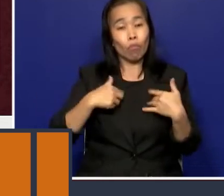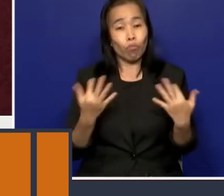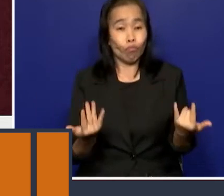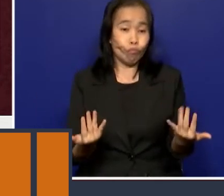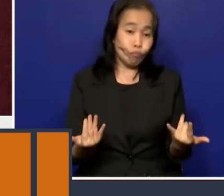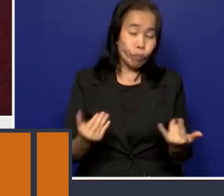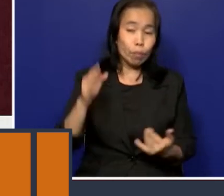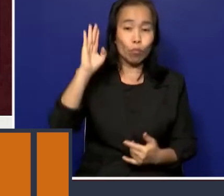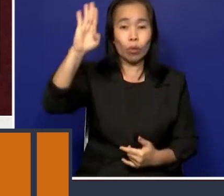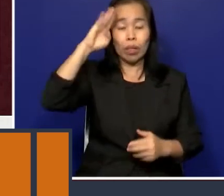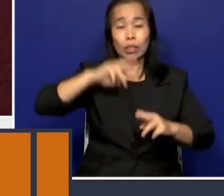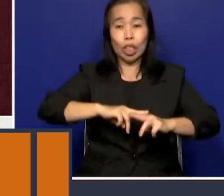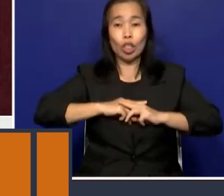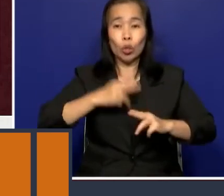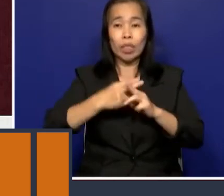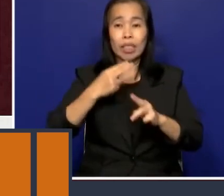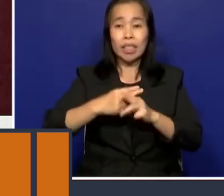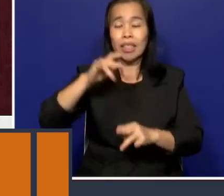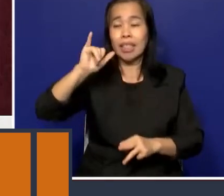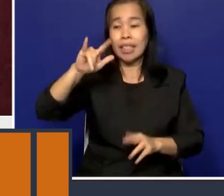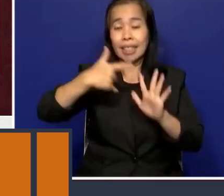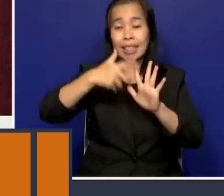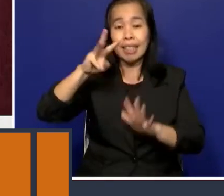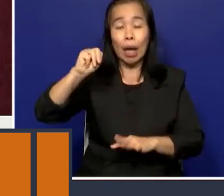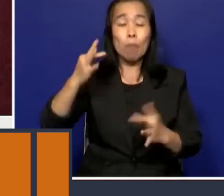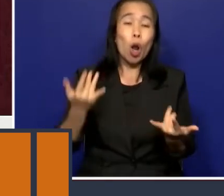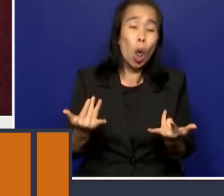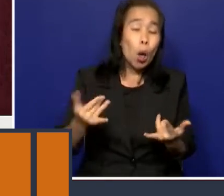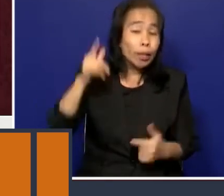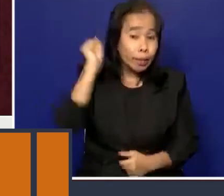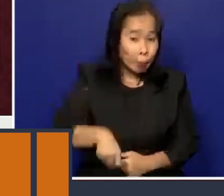บิษัเอกชน ที่ชื่อสยาม BioScience ใช่หอเปล่า